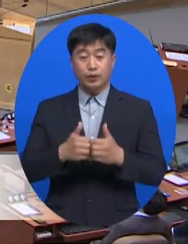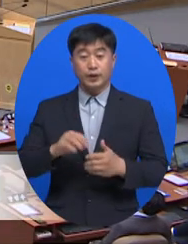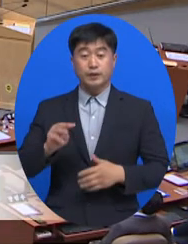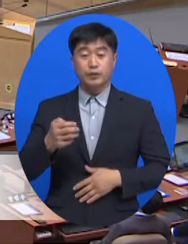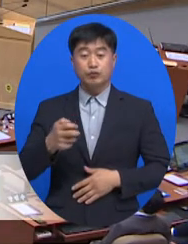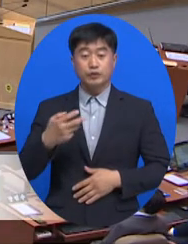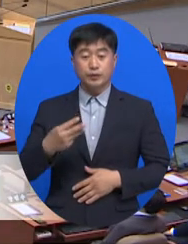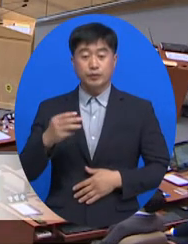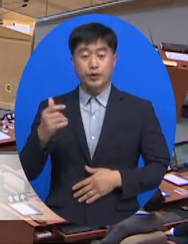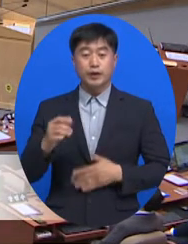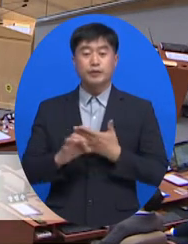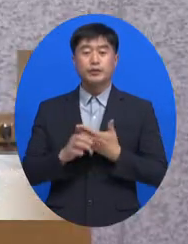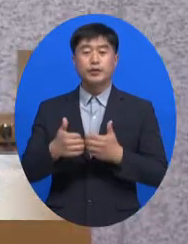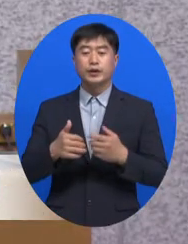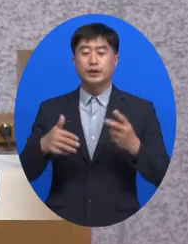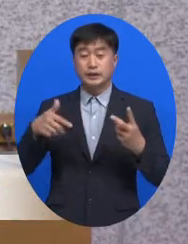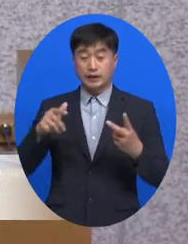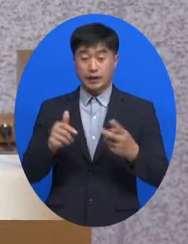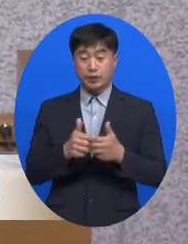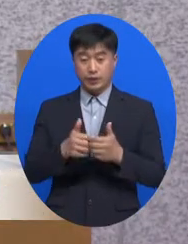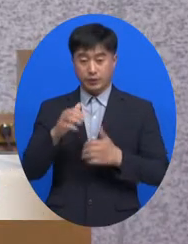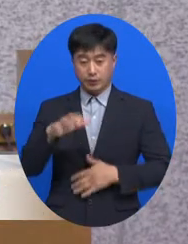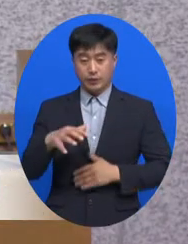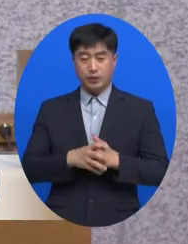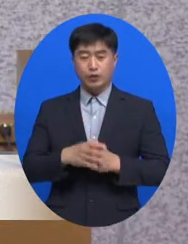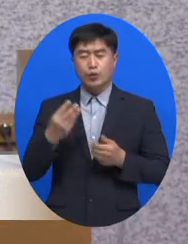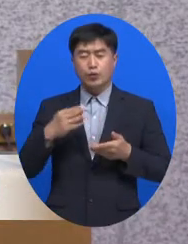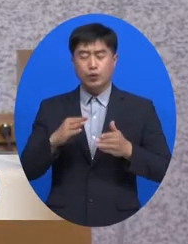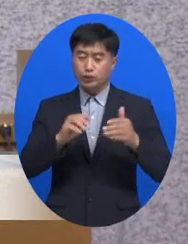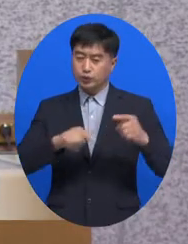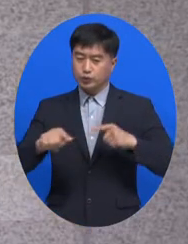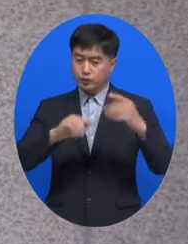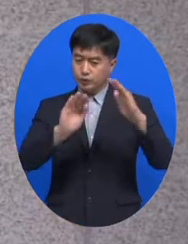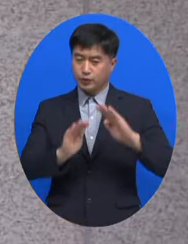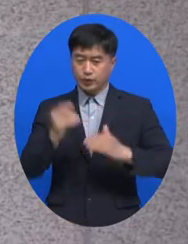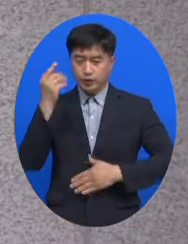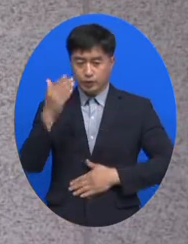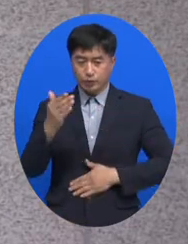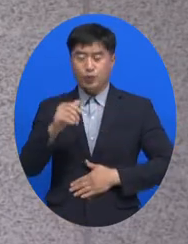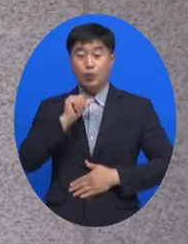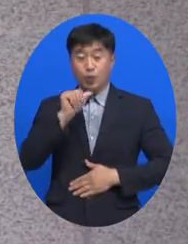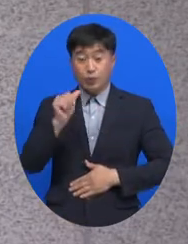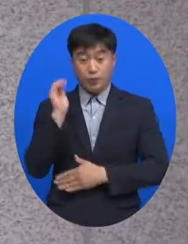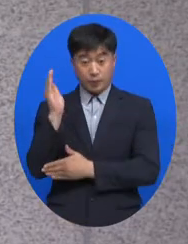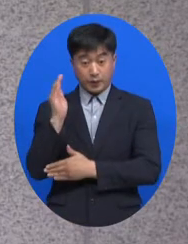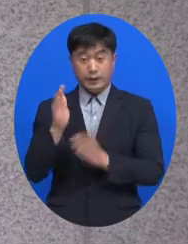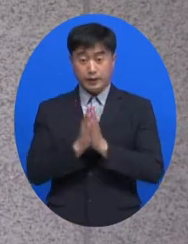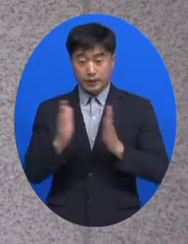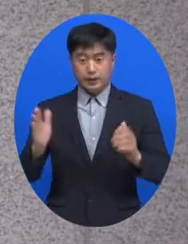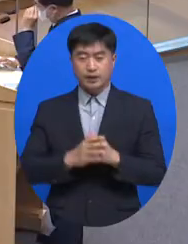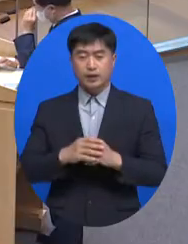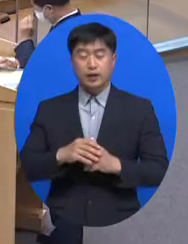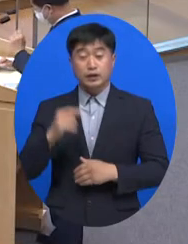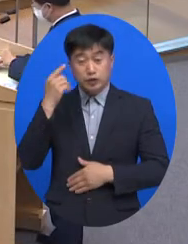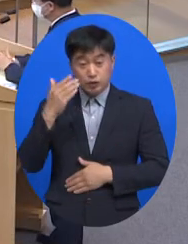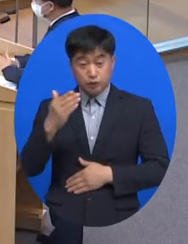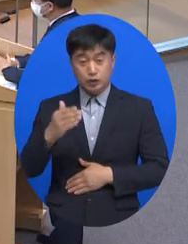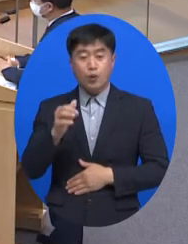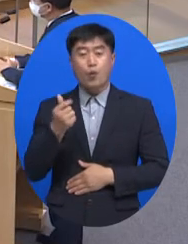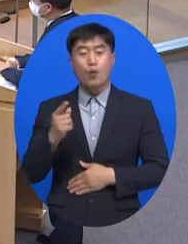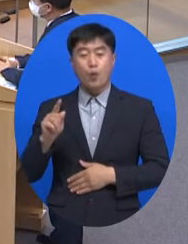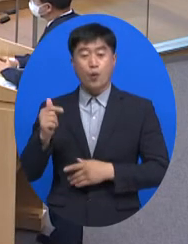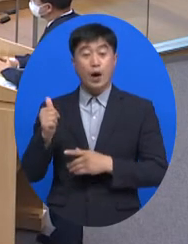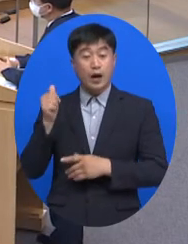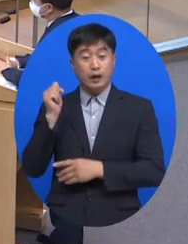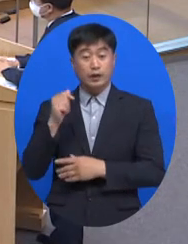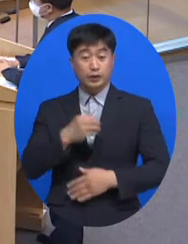경기도 의회 제363회 임시회 2차 본회의에선 도정 전반에 관한 질의와 5분 발언이 진행됐습니다. 도정 질의에 나선